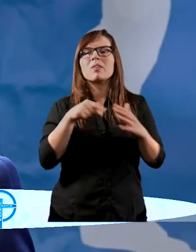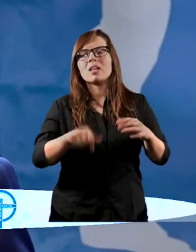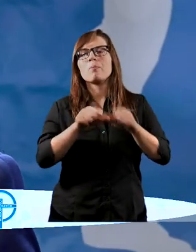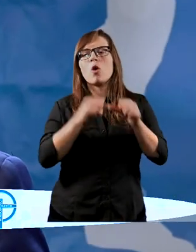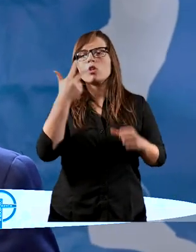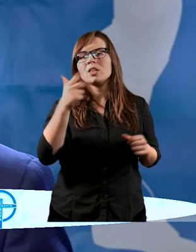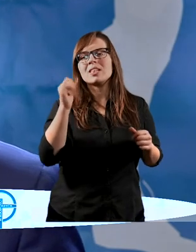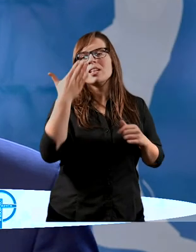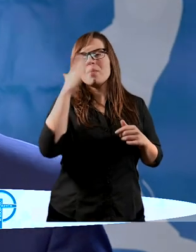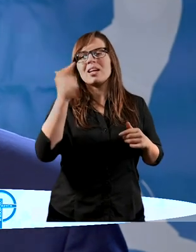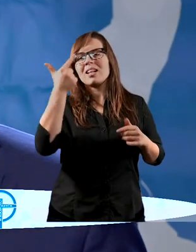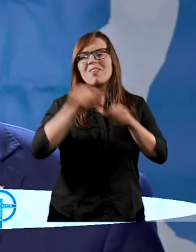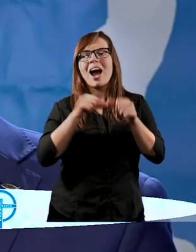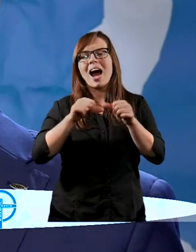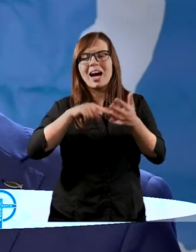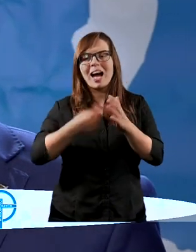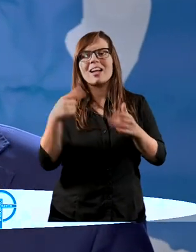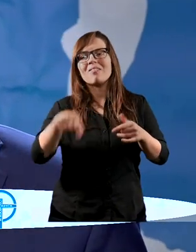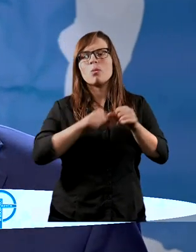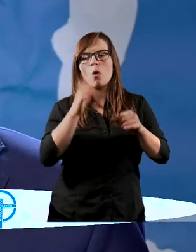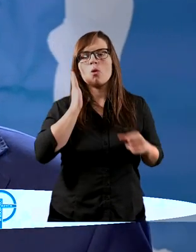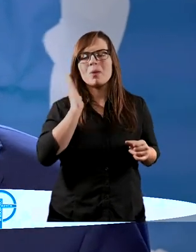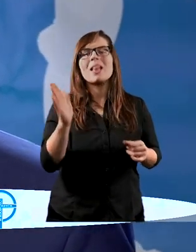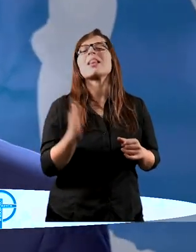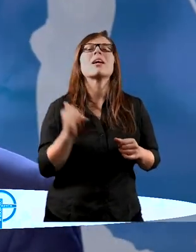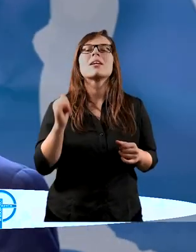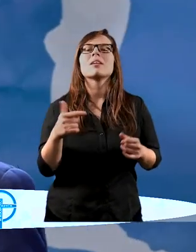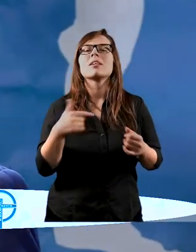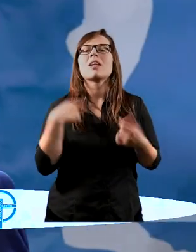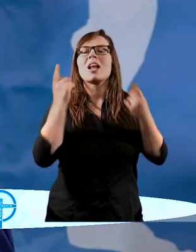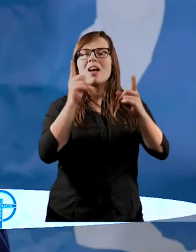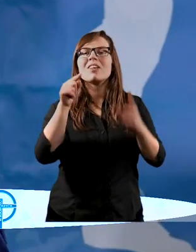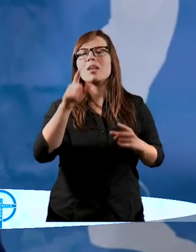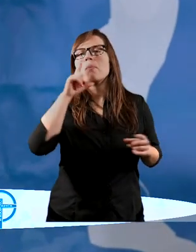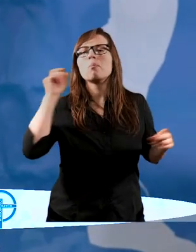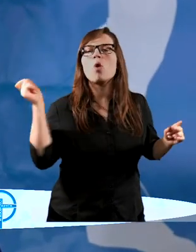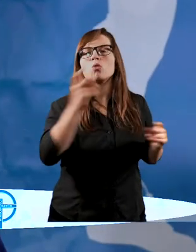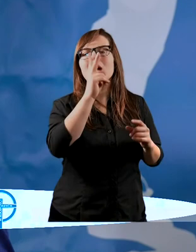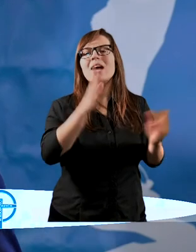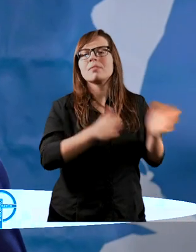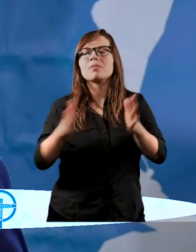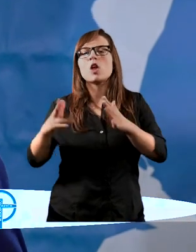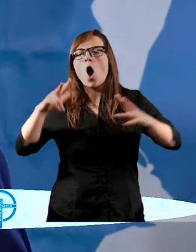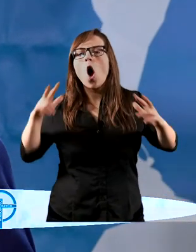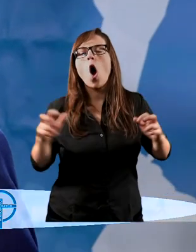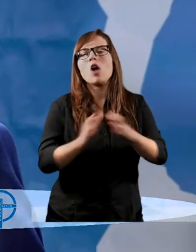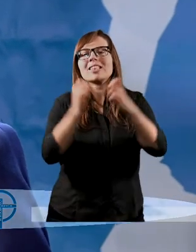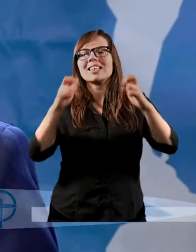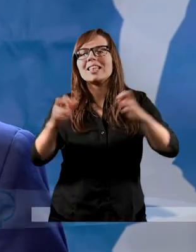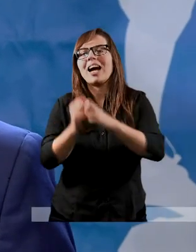roku 3 i jeszcze chyba ze 2 razy będę w tym roku i zauważam, że każda z tych podróży to kolejne